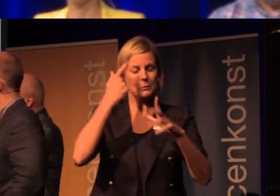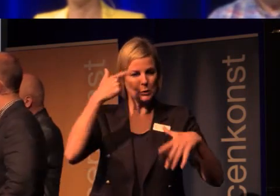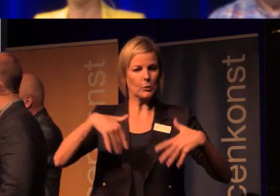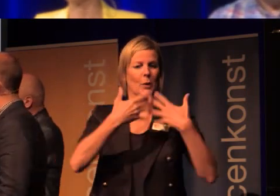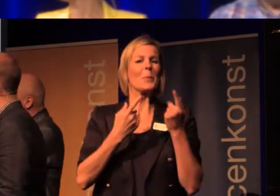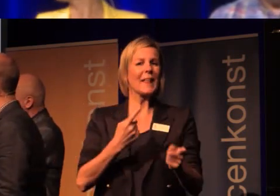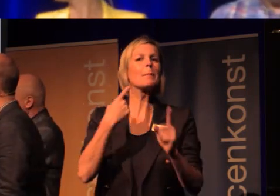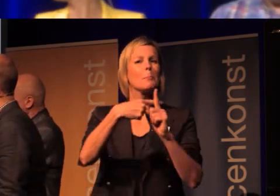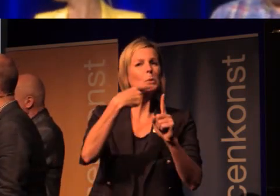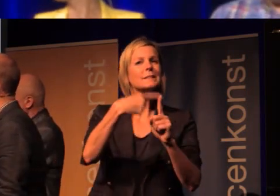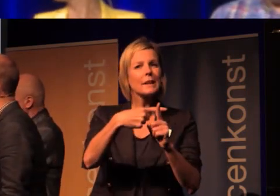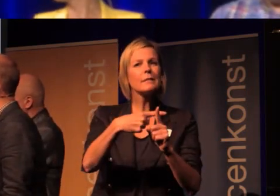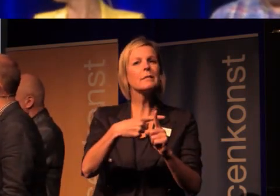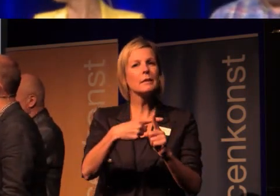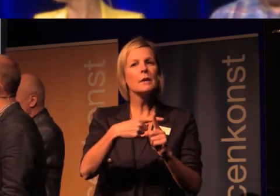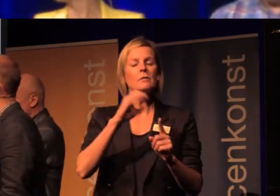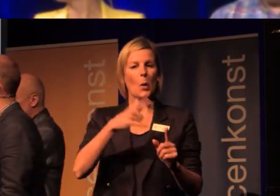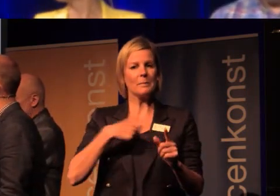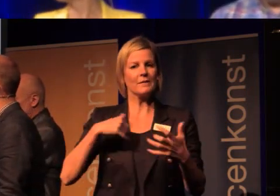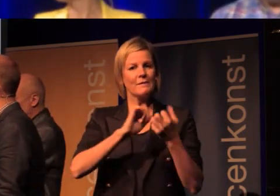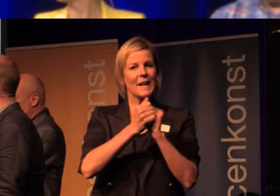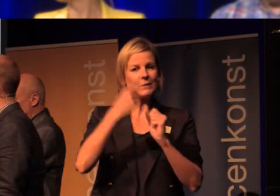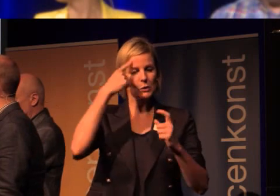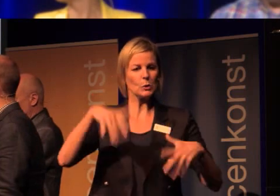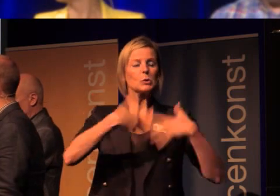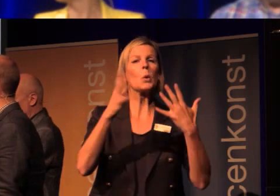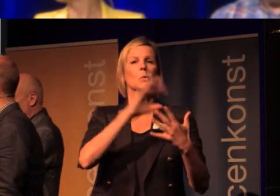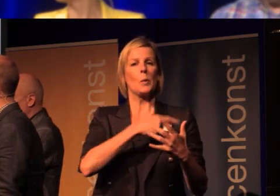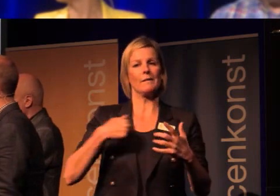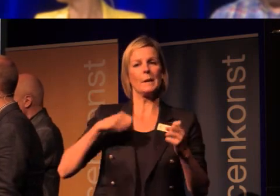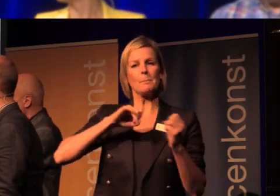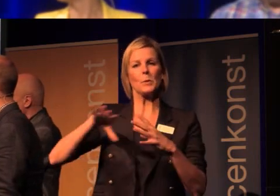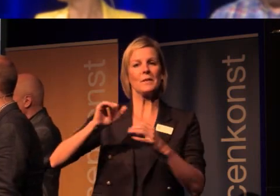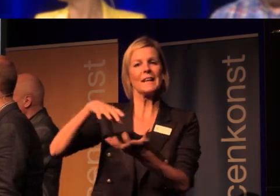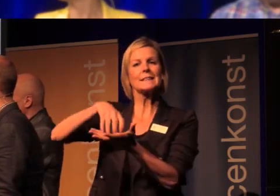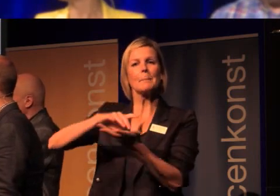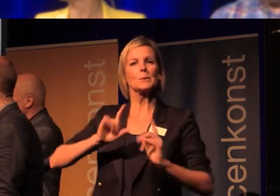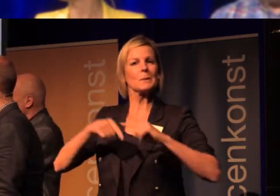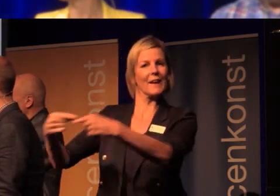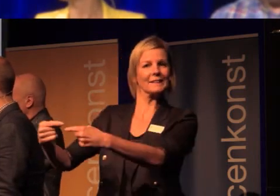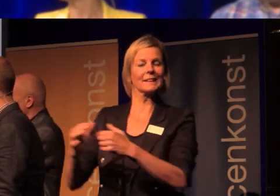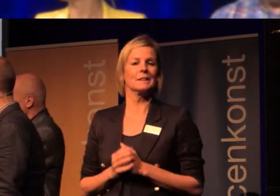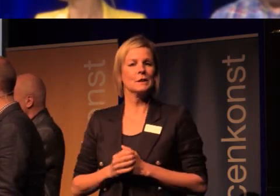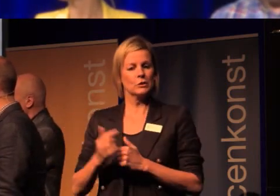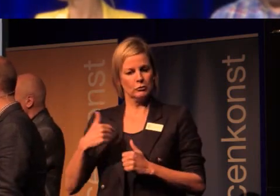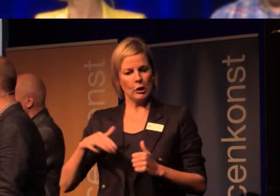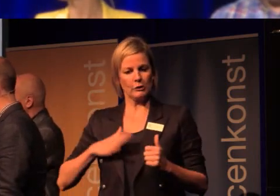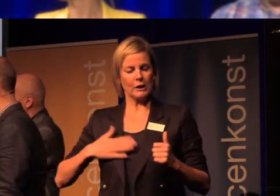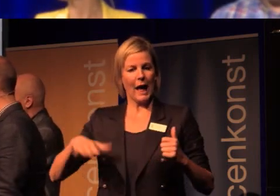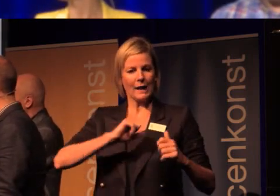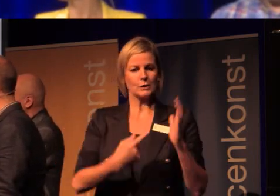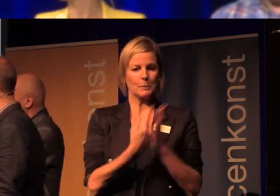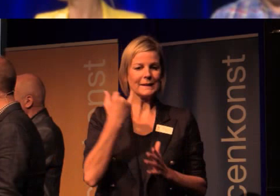det positiva, för det är så kulturen blir en motor för samhällsutveckling. Så jag tycker att kulturutövandet kanske